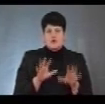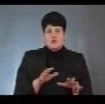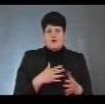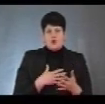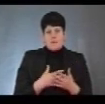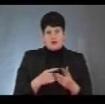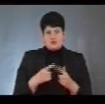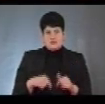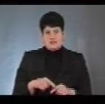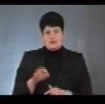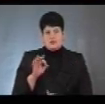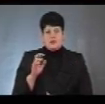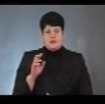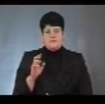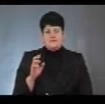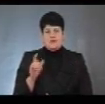Гордієнко.